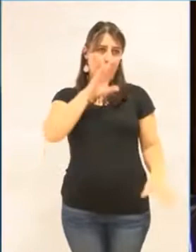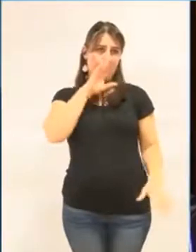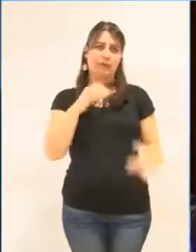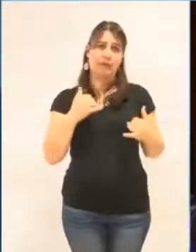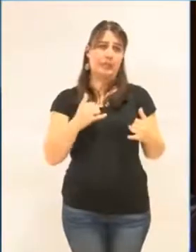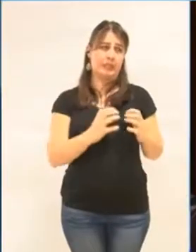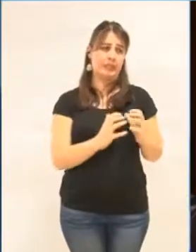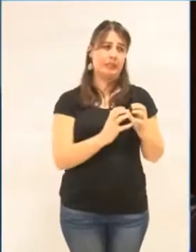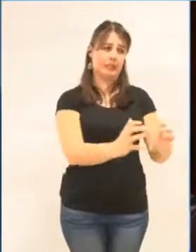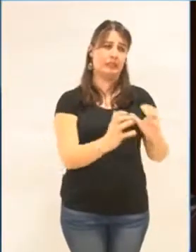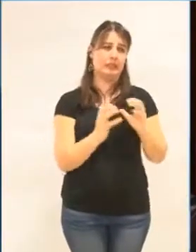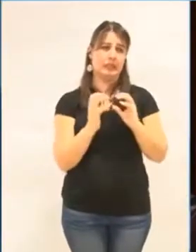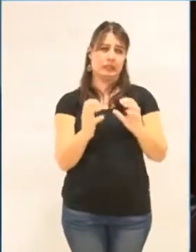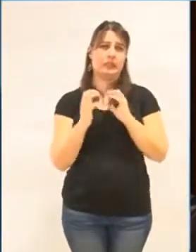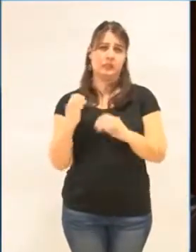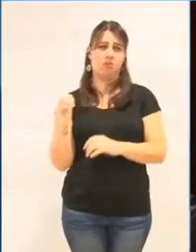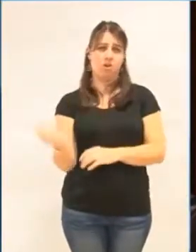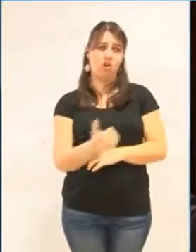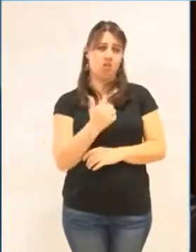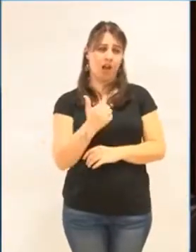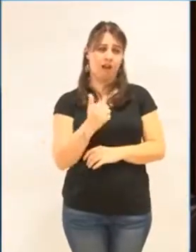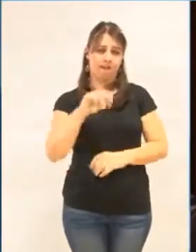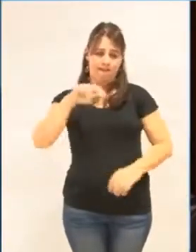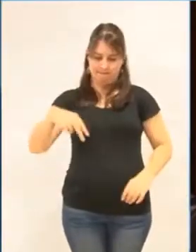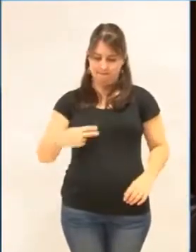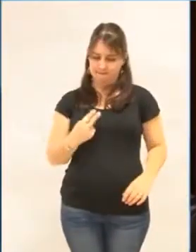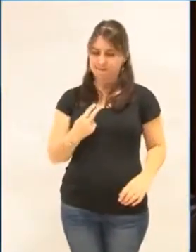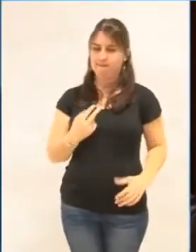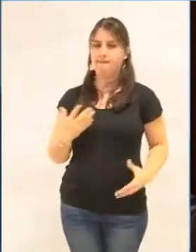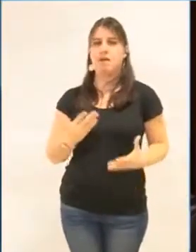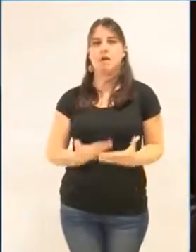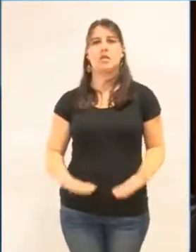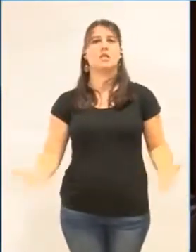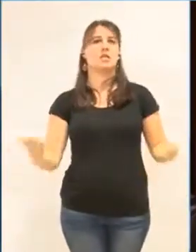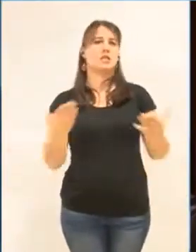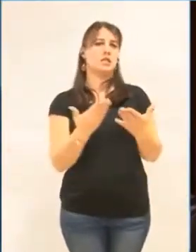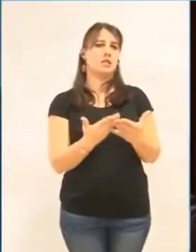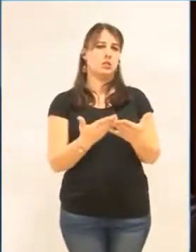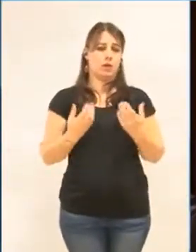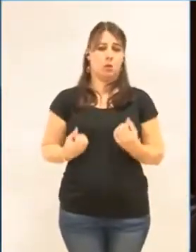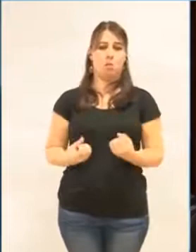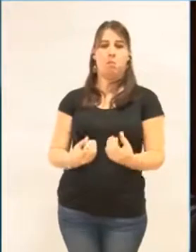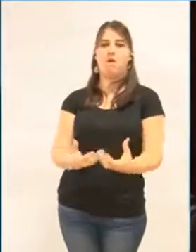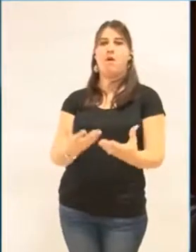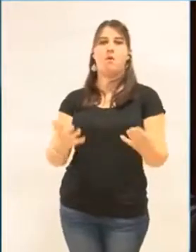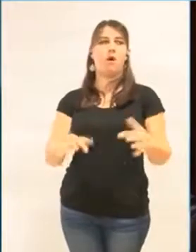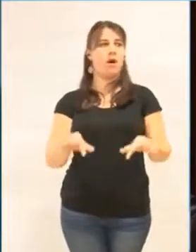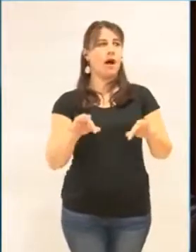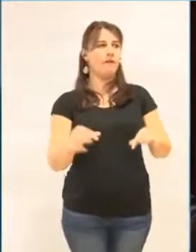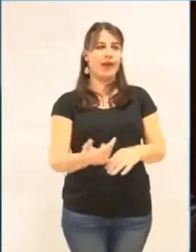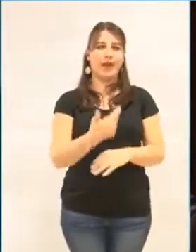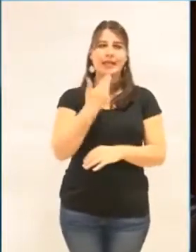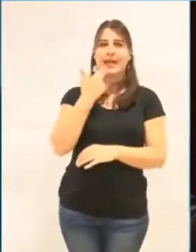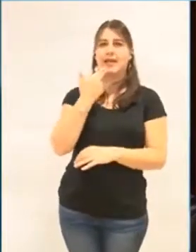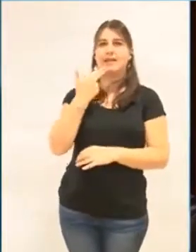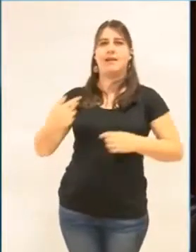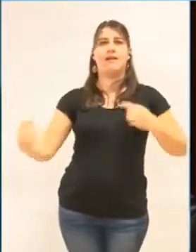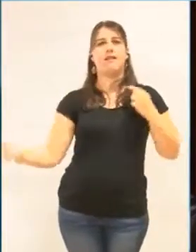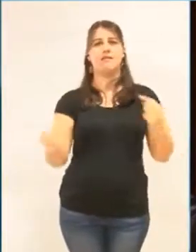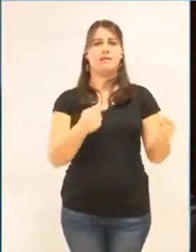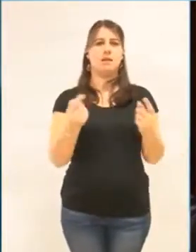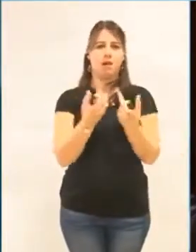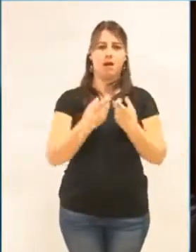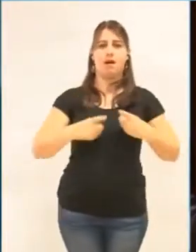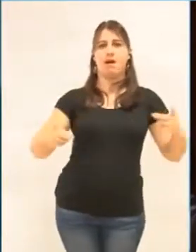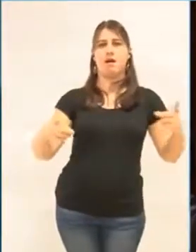bancs doit pouvoir regarder en face la situation que cela crée en termes de qualité du débat de démocratie